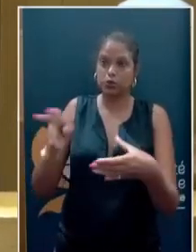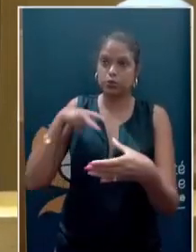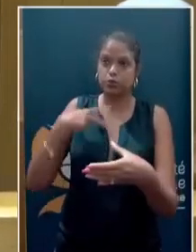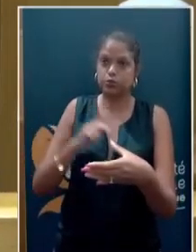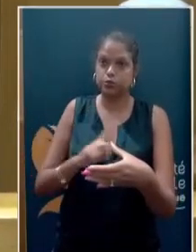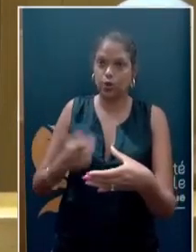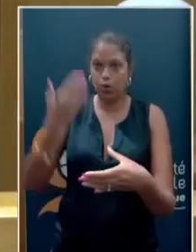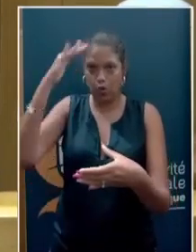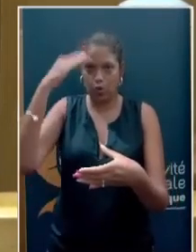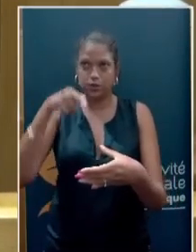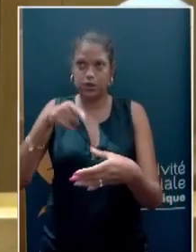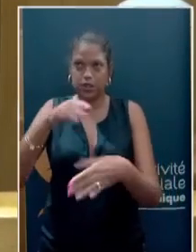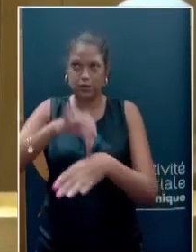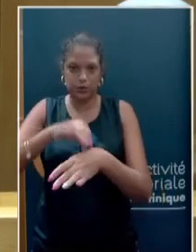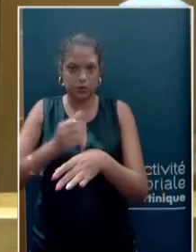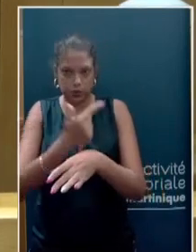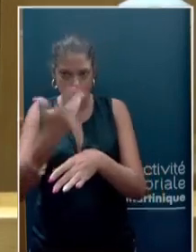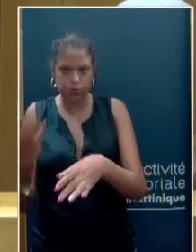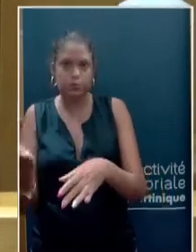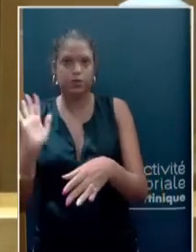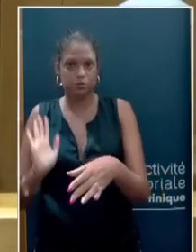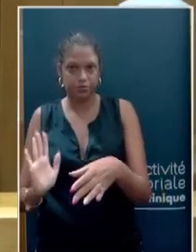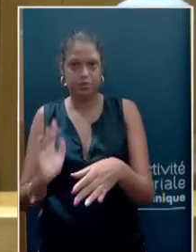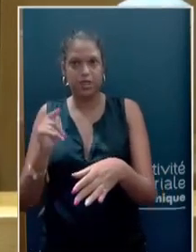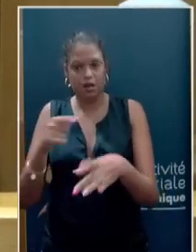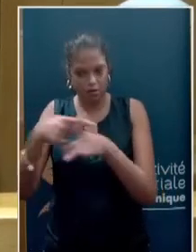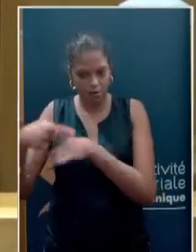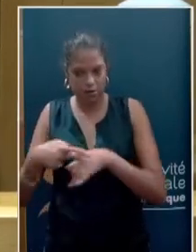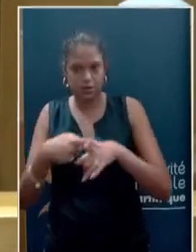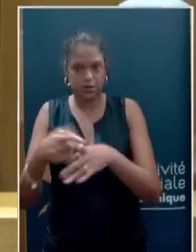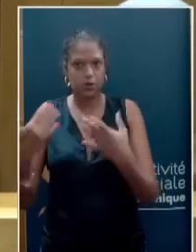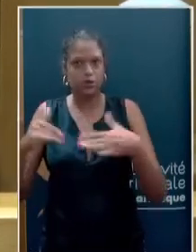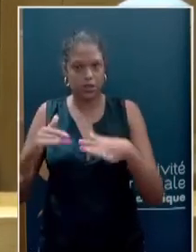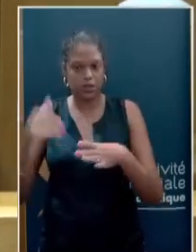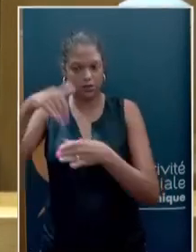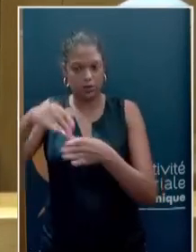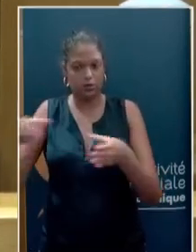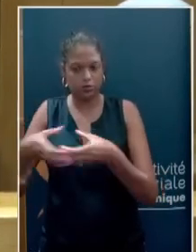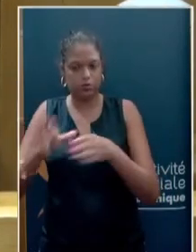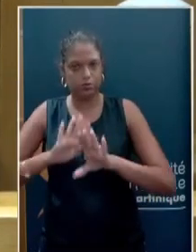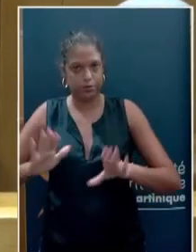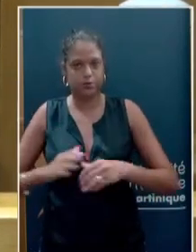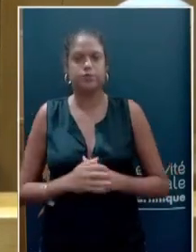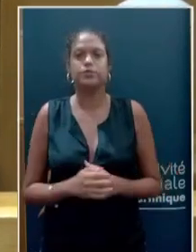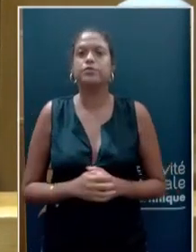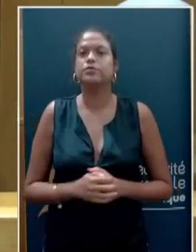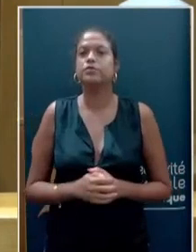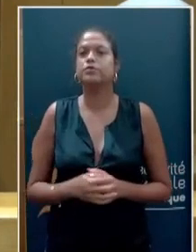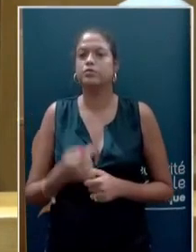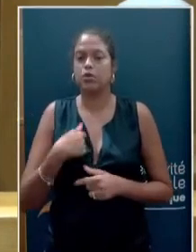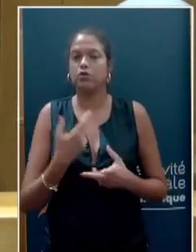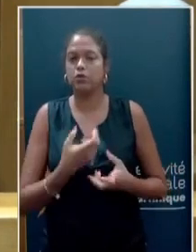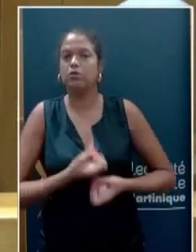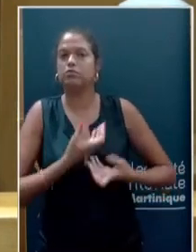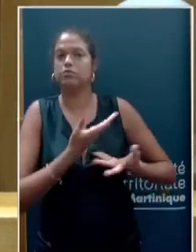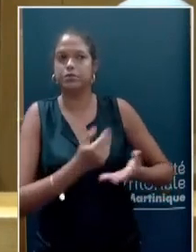que nous avons déjà étudié les répartitions du temps entre nous. Bien, je voulais dire ça, parce qu'il